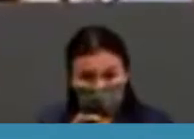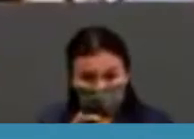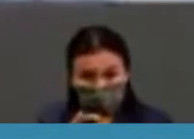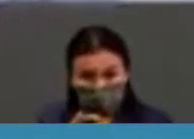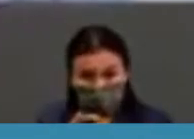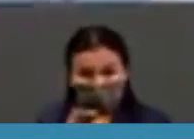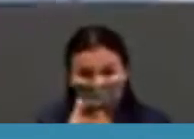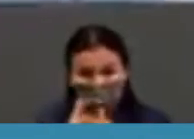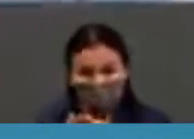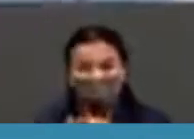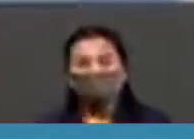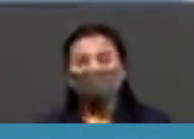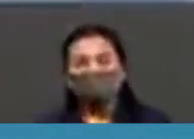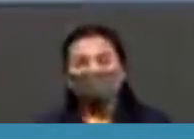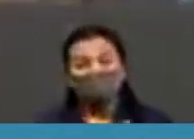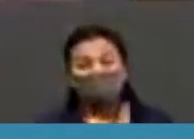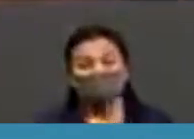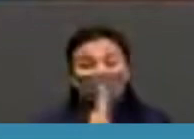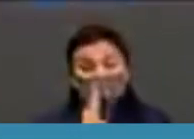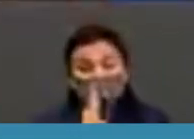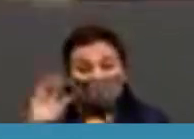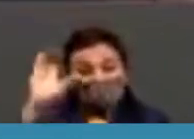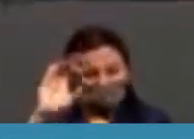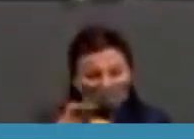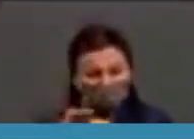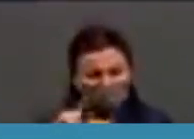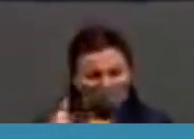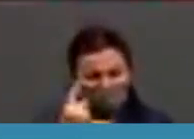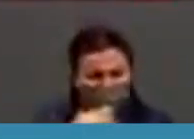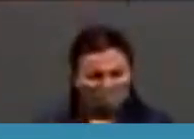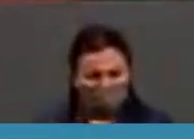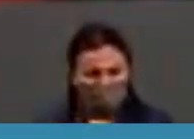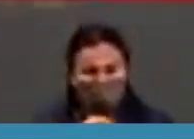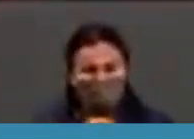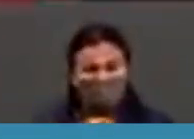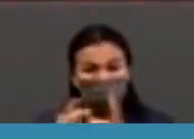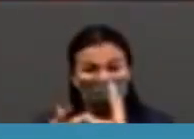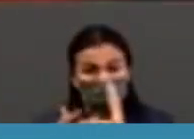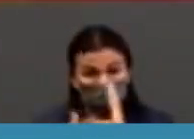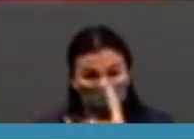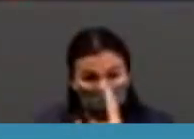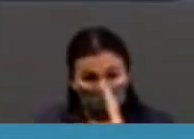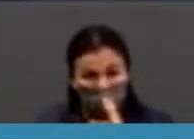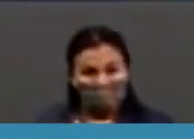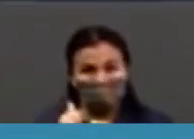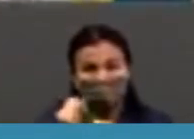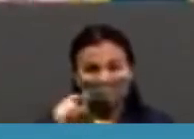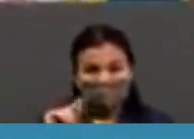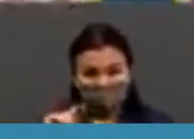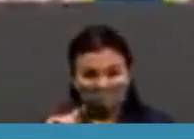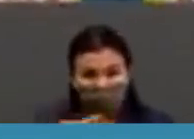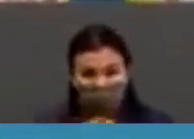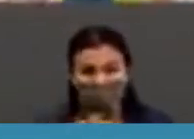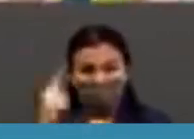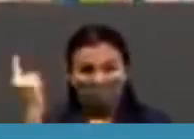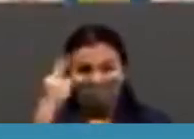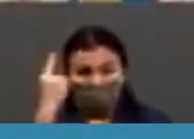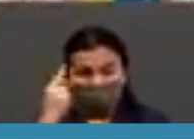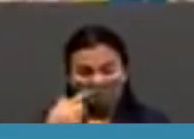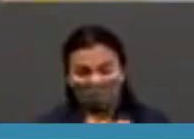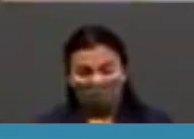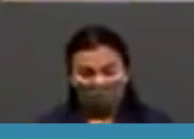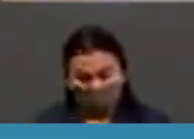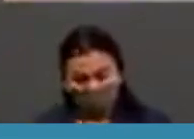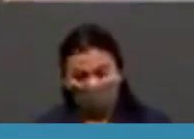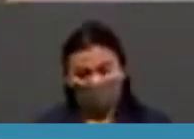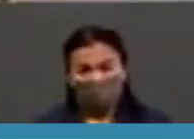ความสำเร็จการปรับความสัมพันธ์ทางการทูตและการเสด็จพระราชดำเนินเยือนไทยอย่างเป็นทางการในฐานะแขกของรัฐบาลของ